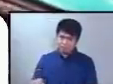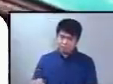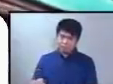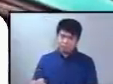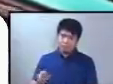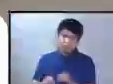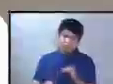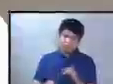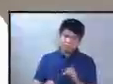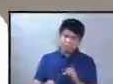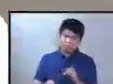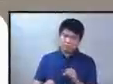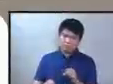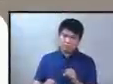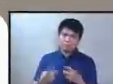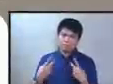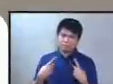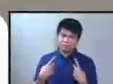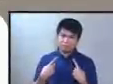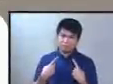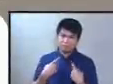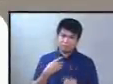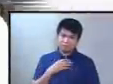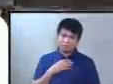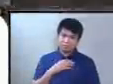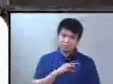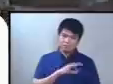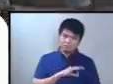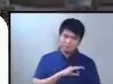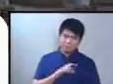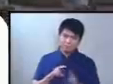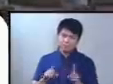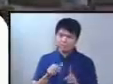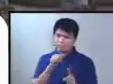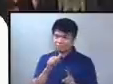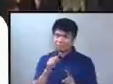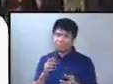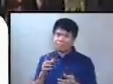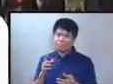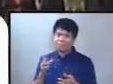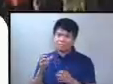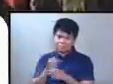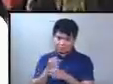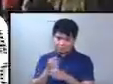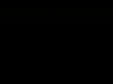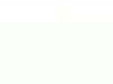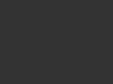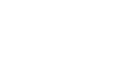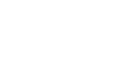you know, it will have some advantage, pero it will not attain its objective anymore.